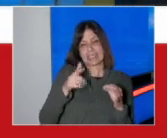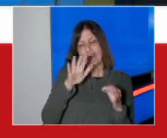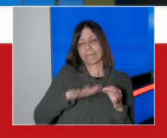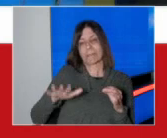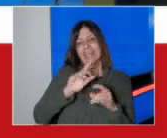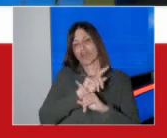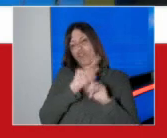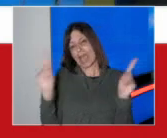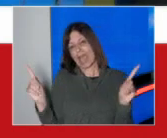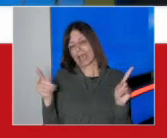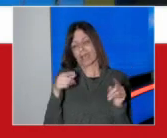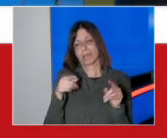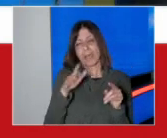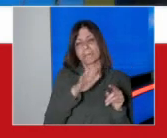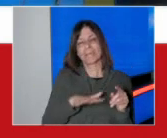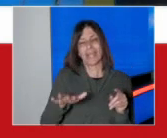אחר מהמגרש שבו